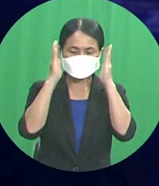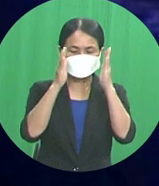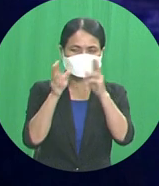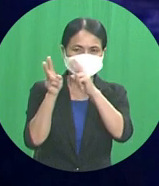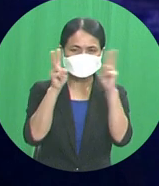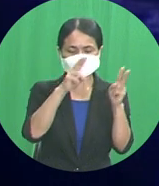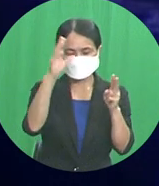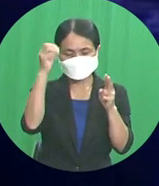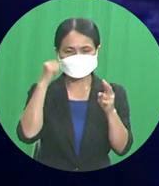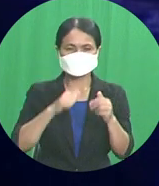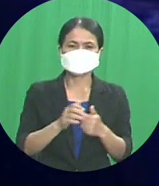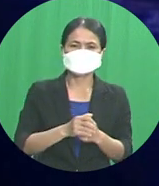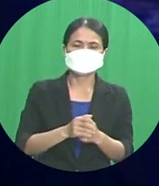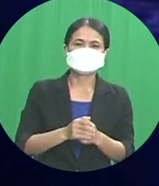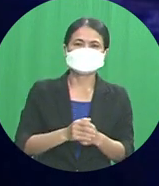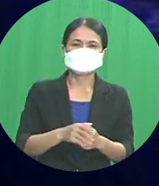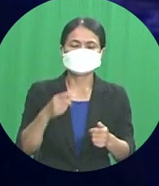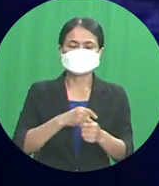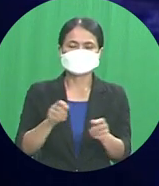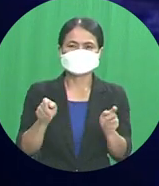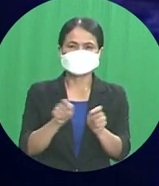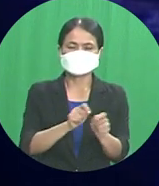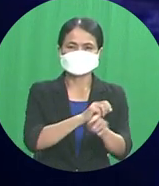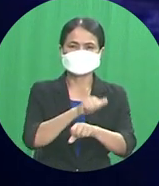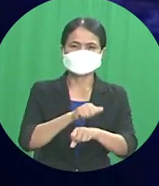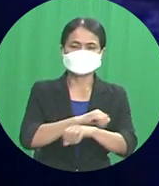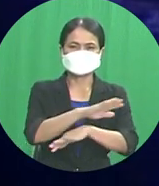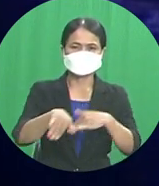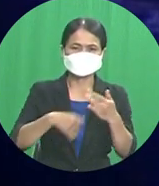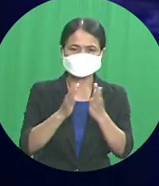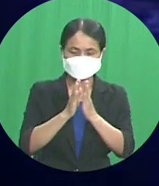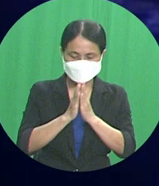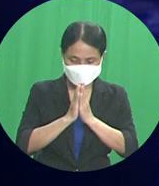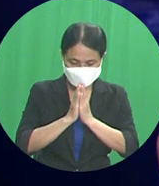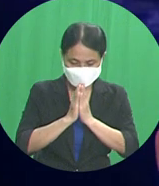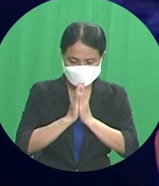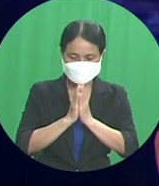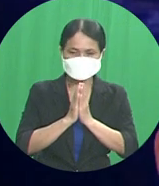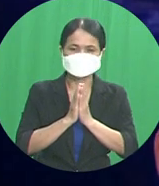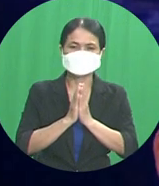tốc đã tạm đá tết ná rồi bỏ rừng nẹ. Nên khi nhóm rùm ta cọng càng nghĩa xong ở con xong chung bị bìa.